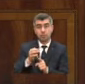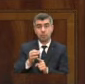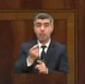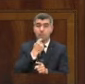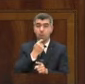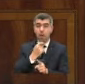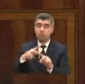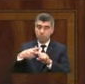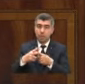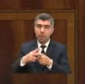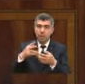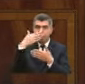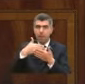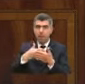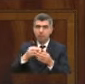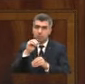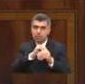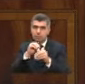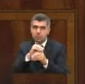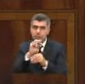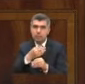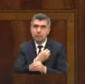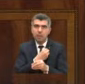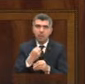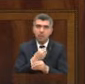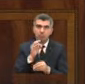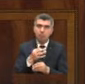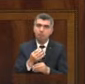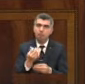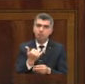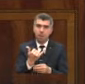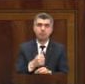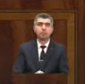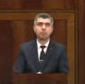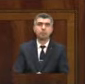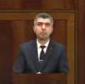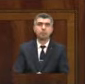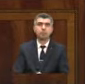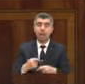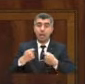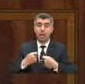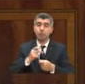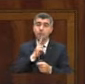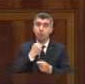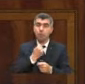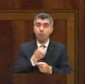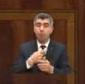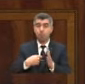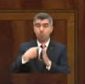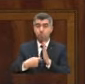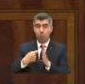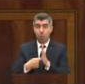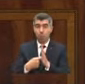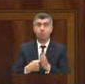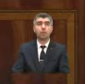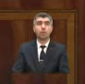الدوائية الوطنية كيفاش التشجيع ديالها أدى يعني حل الكثير من المشاكل. سيد رئيس الحكومة، لأن هذا